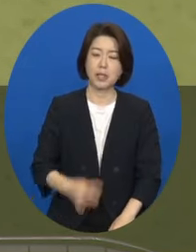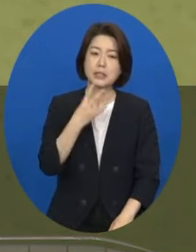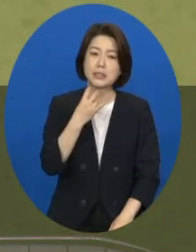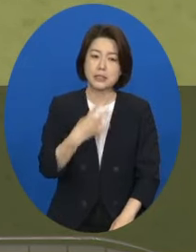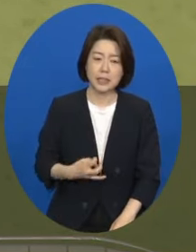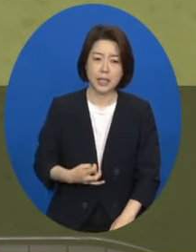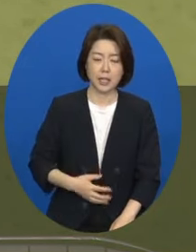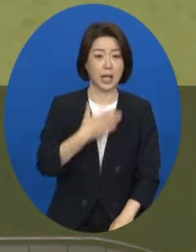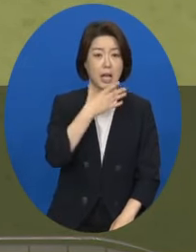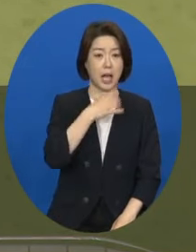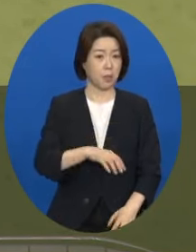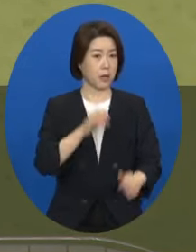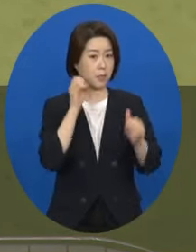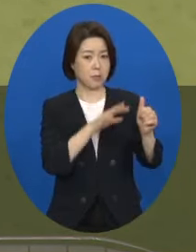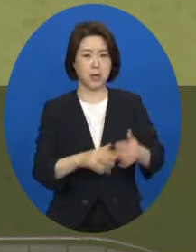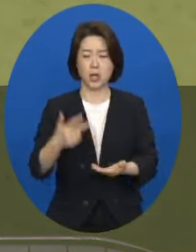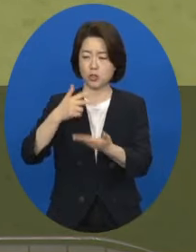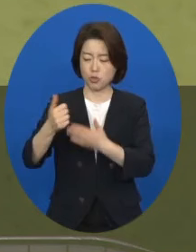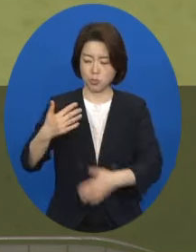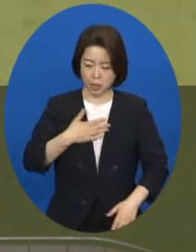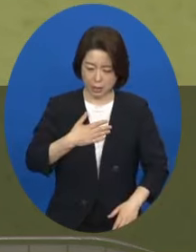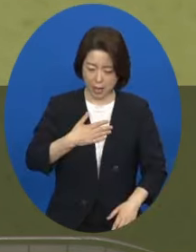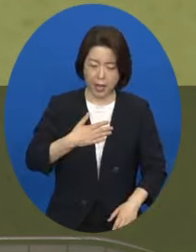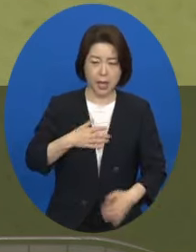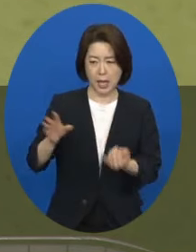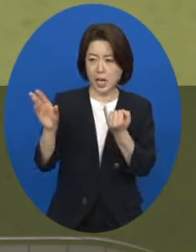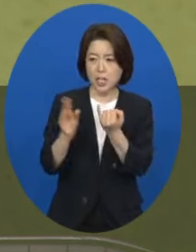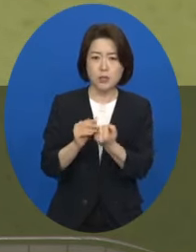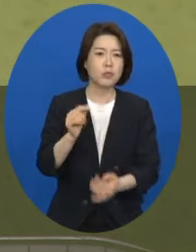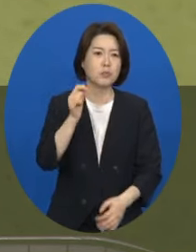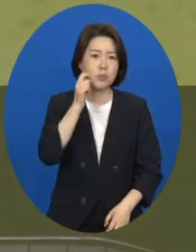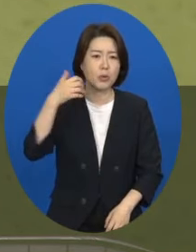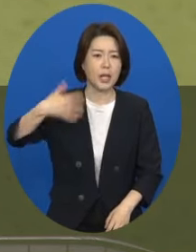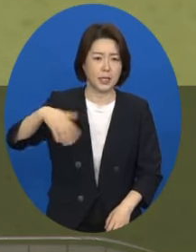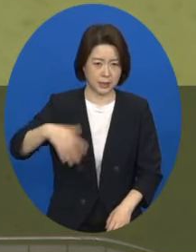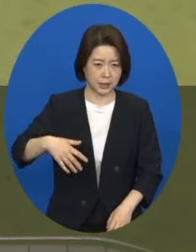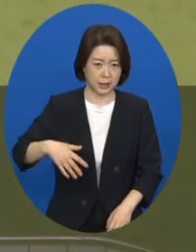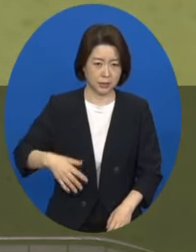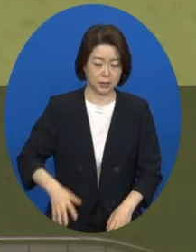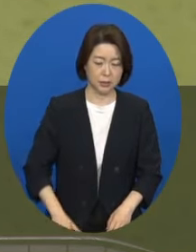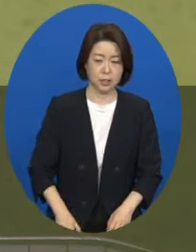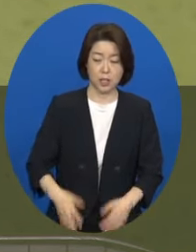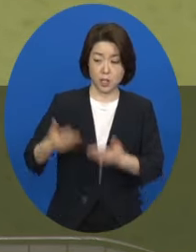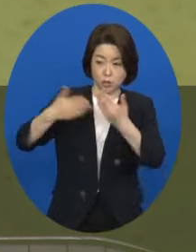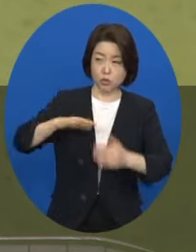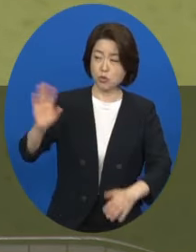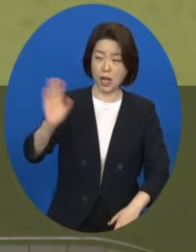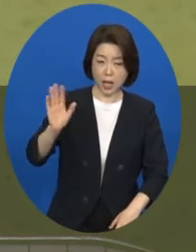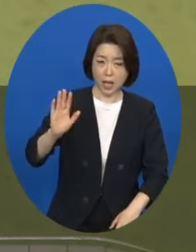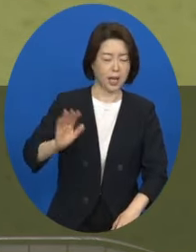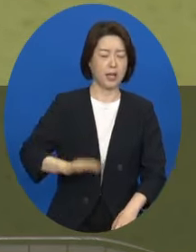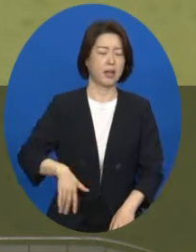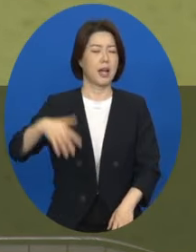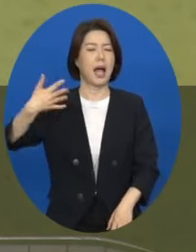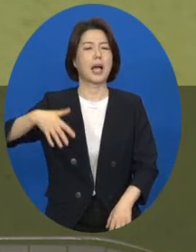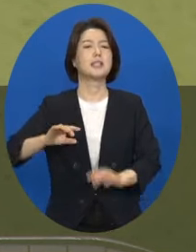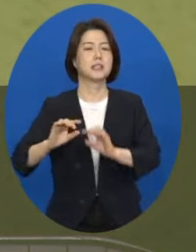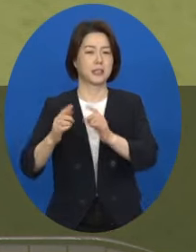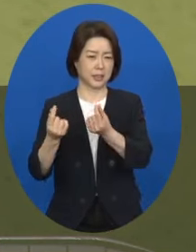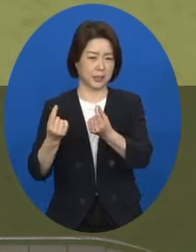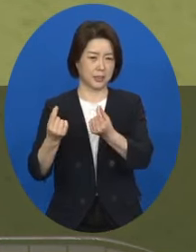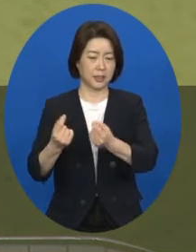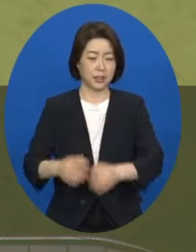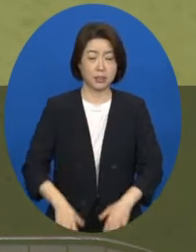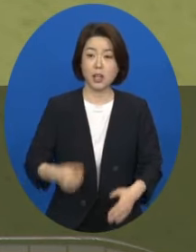나에게 아이를 가지지 못하게 하시니. 아니에요. 아직 안 주신 것이지 안 준 게 아닙니다. 근데 그렇게 결론을